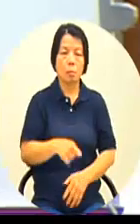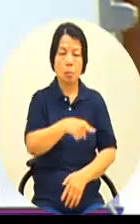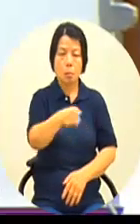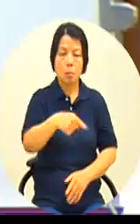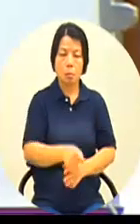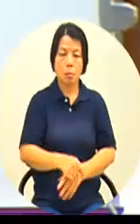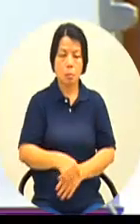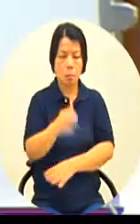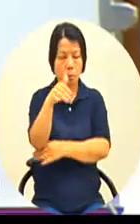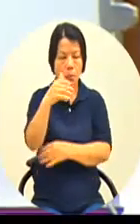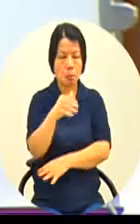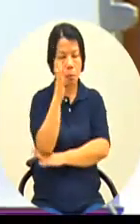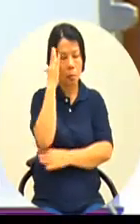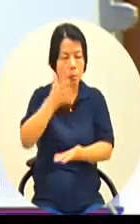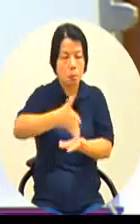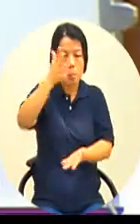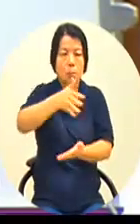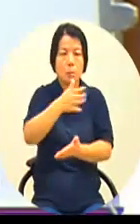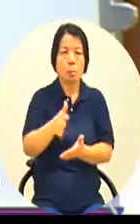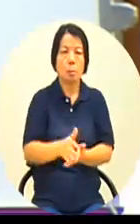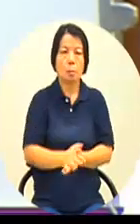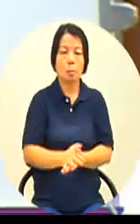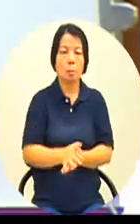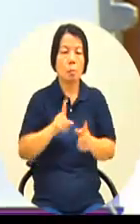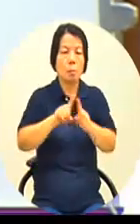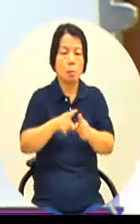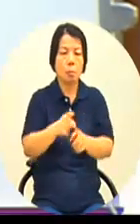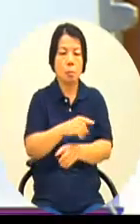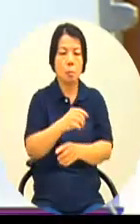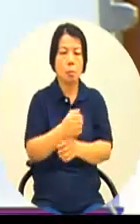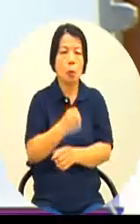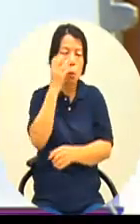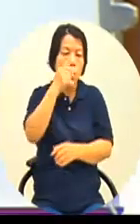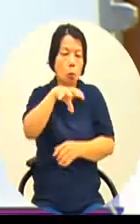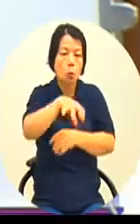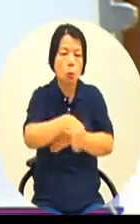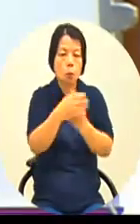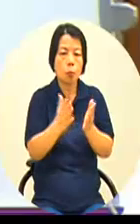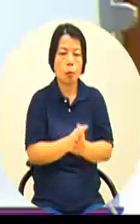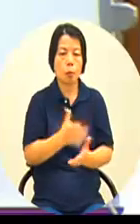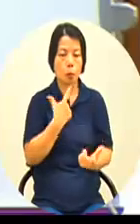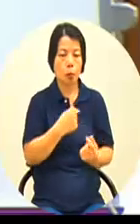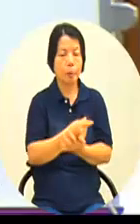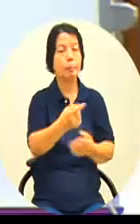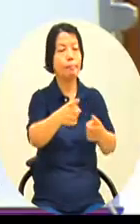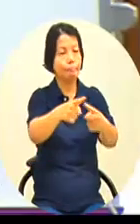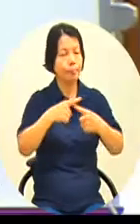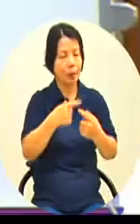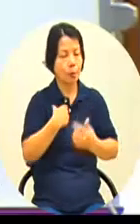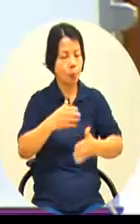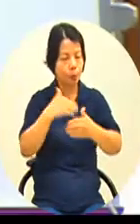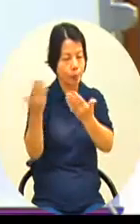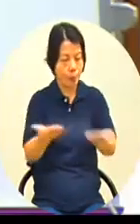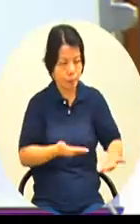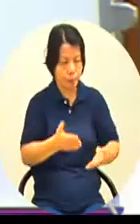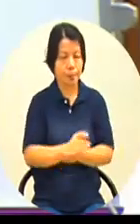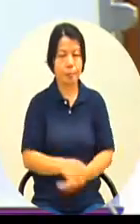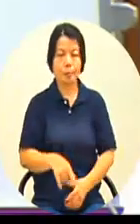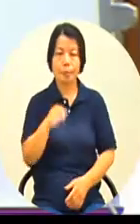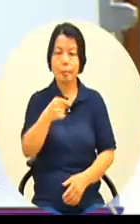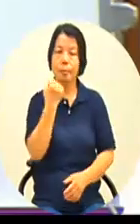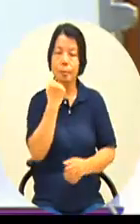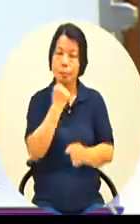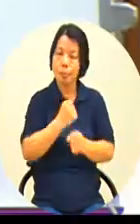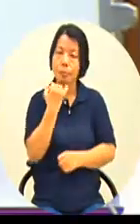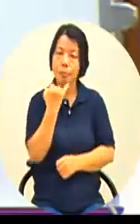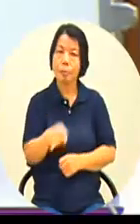家去看一下，观光局表示慎重欢迎来家消费，可以做吗？可以啊，带咱的